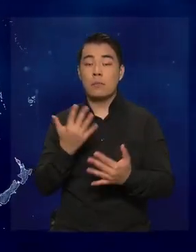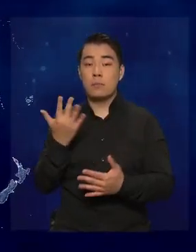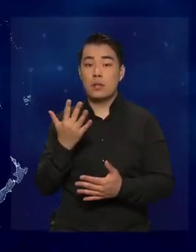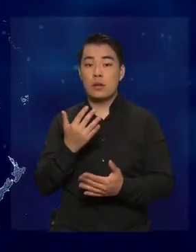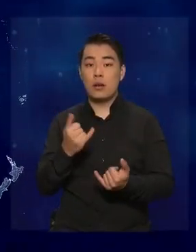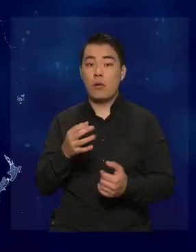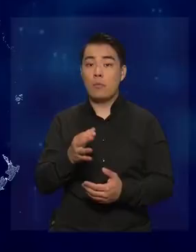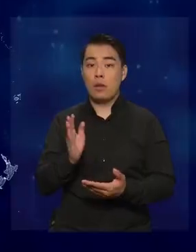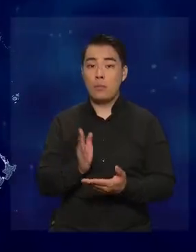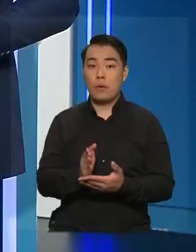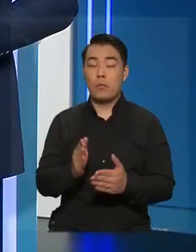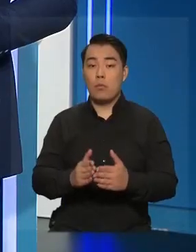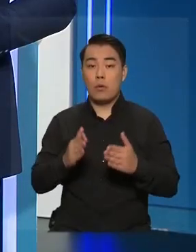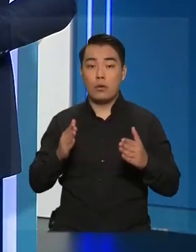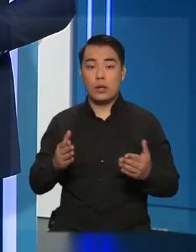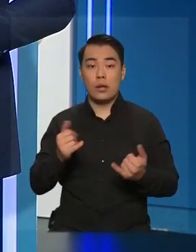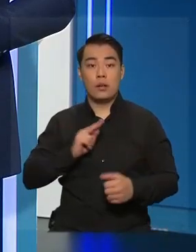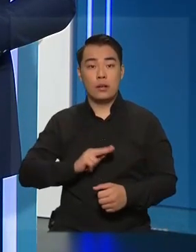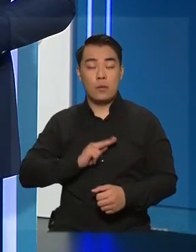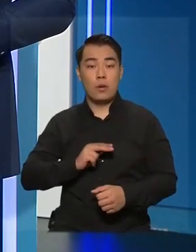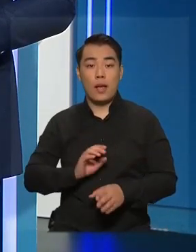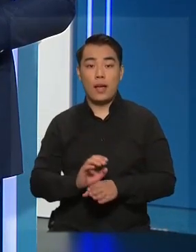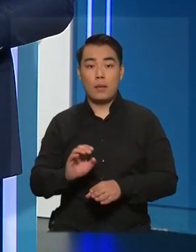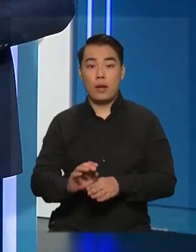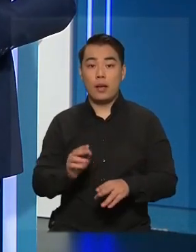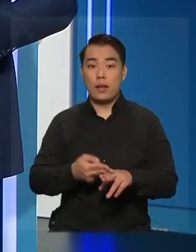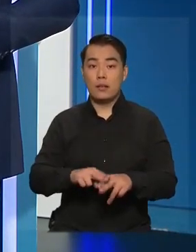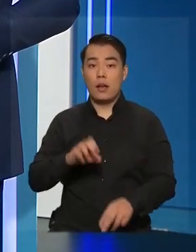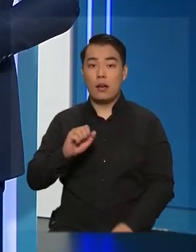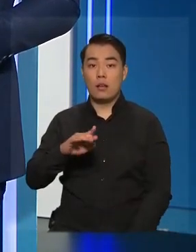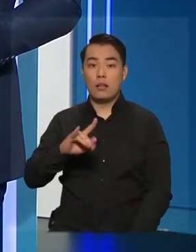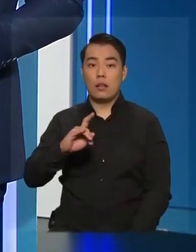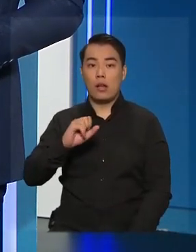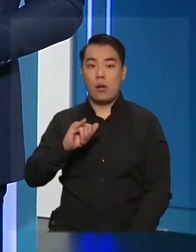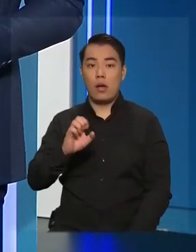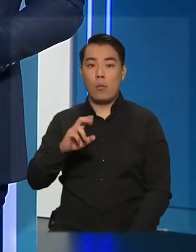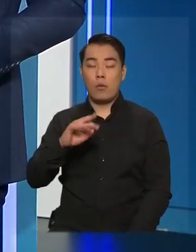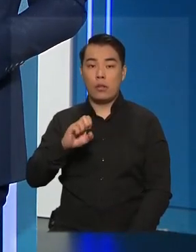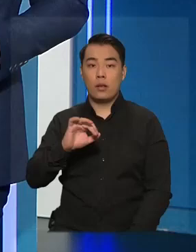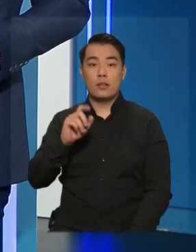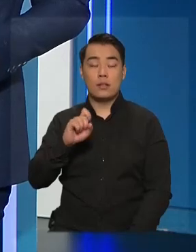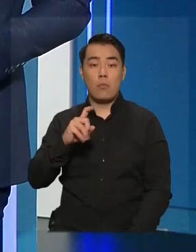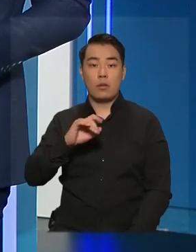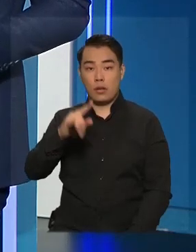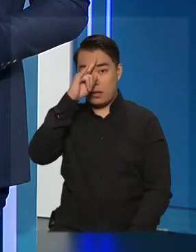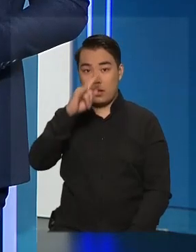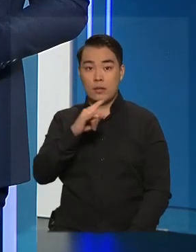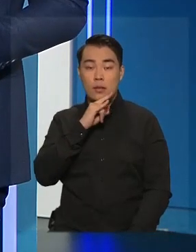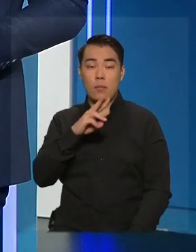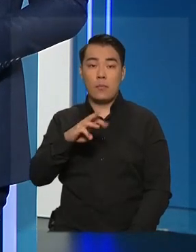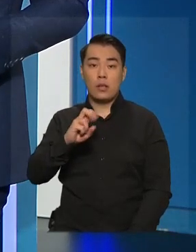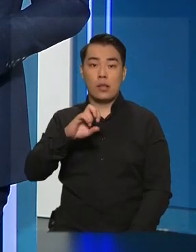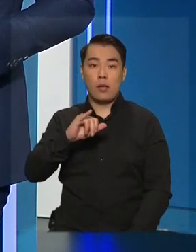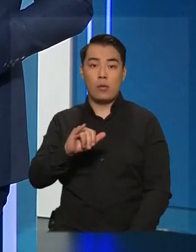пятерку областей, которые больше всех работают на экспорт. Это Атырауская, Акмолинская, Западно-Казахстанская, Мангыстауская